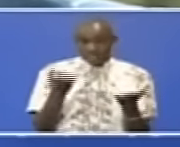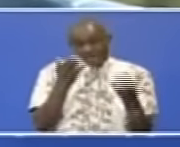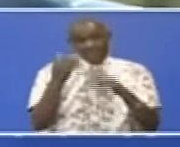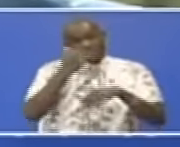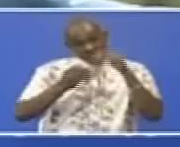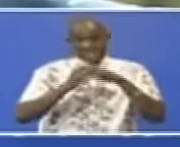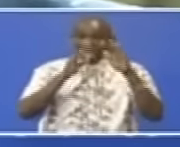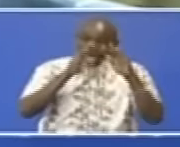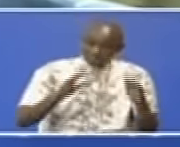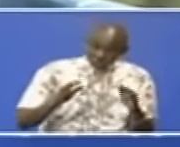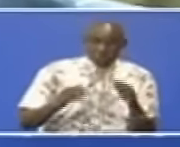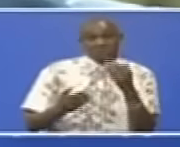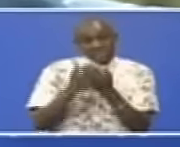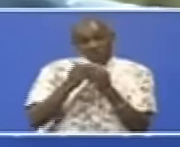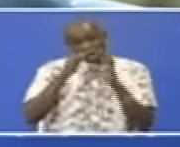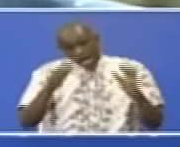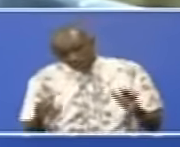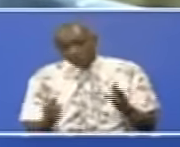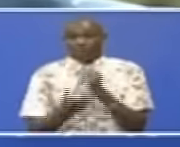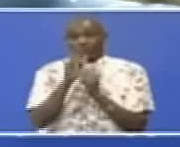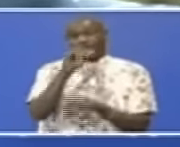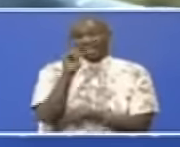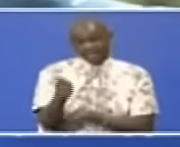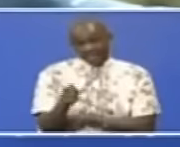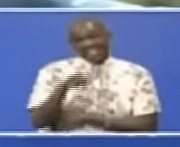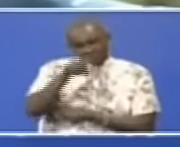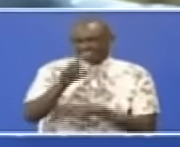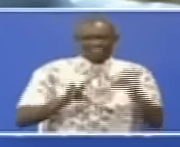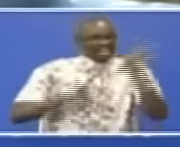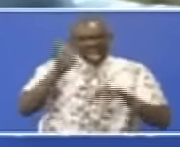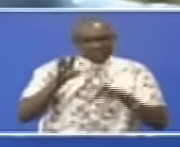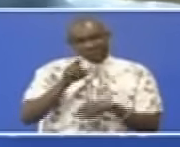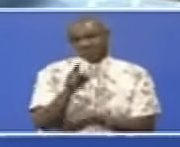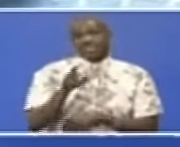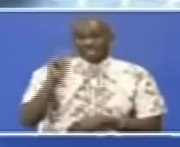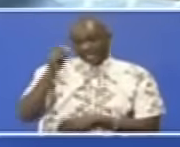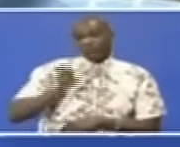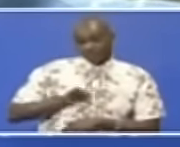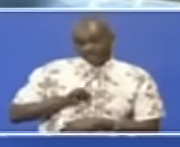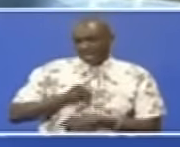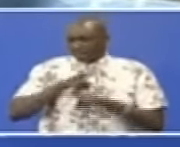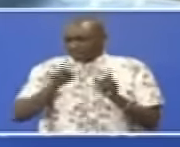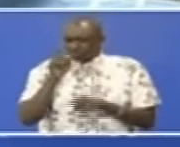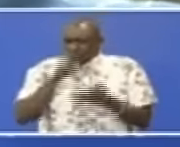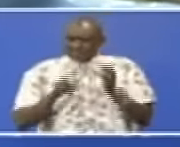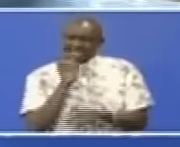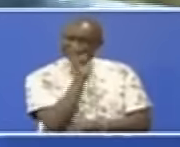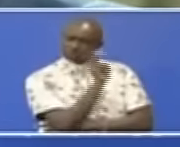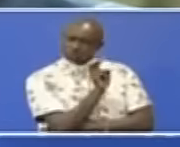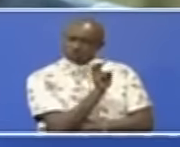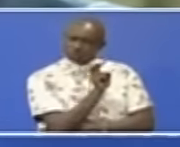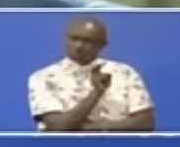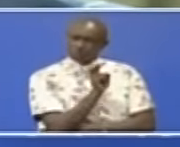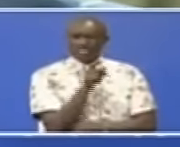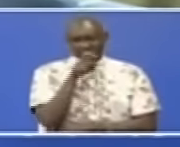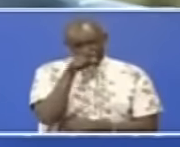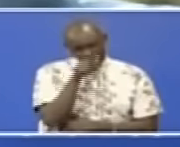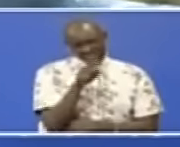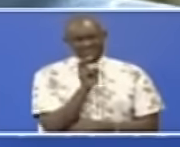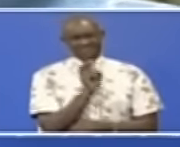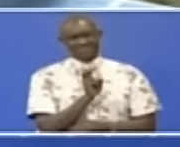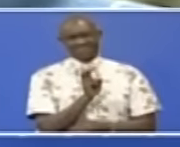ujenzi wa boma, iwe nini mnasaidiana na tena wako rafu. Na vile niliona nikaja huku